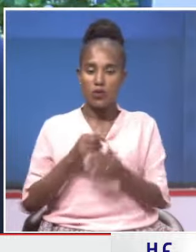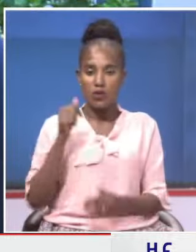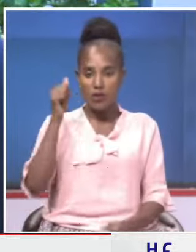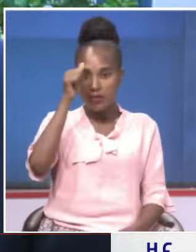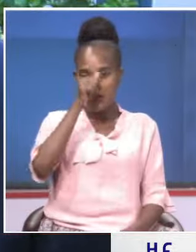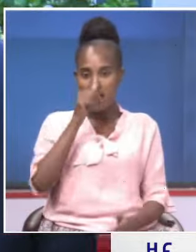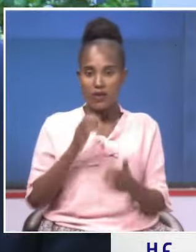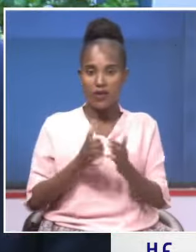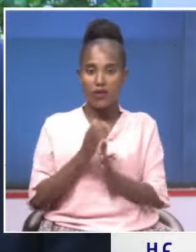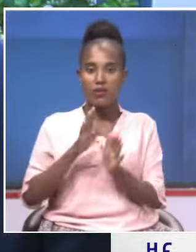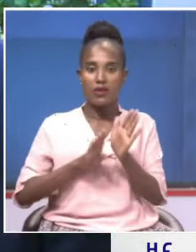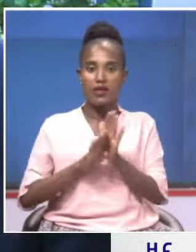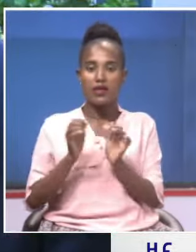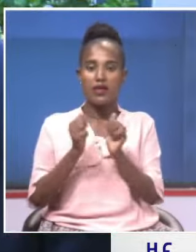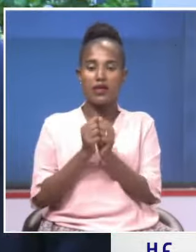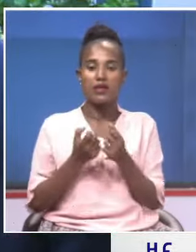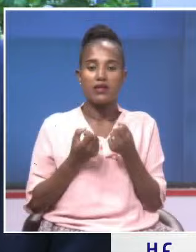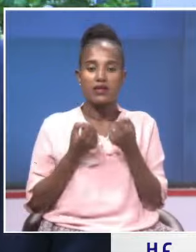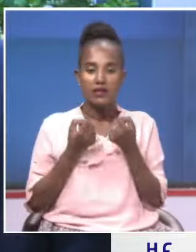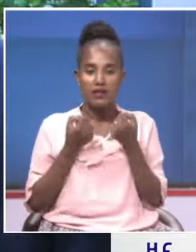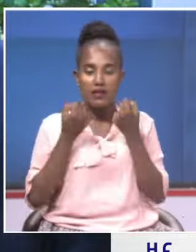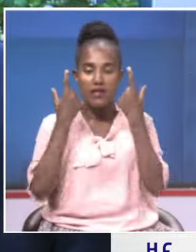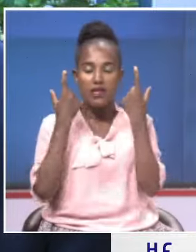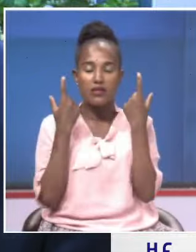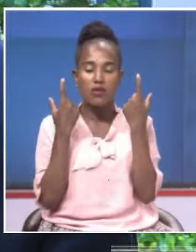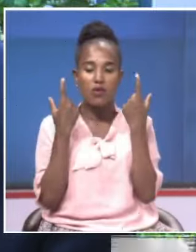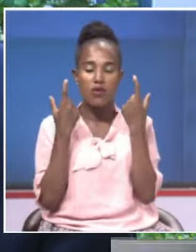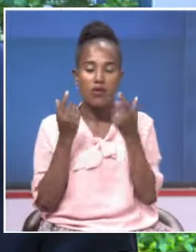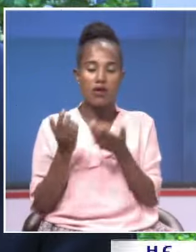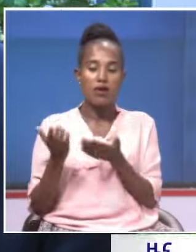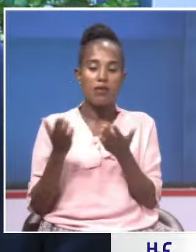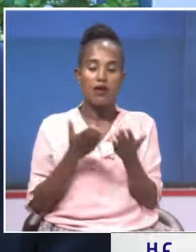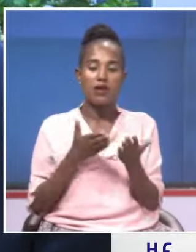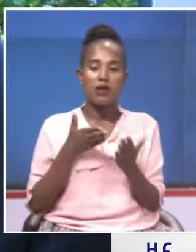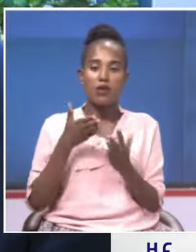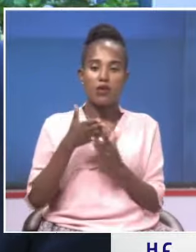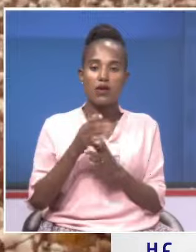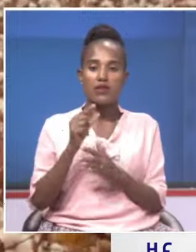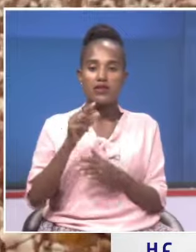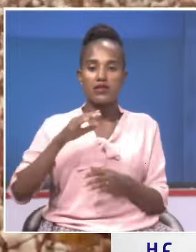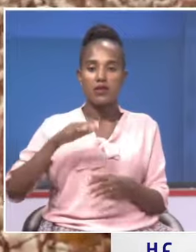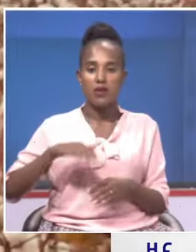የኢኮኖሚ እድገት ጋር ተገናዝቦ ከማቅረብ አንጻር ትንሽ ይቀረዋል።